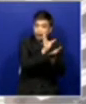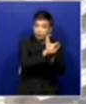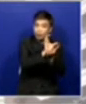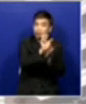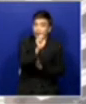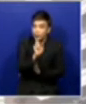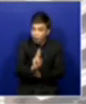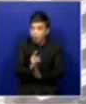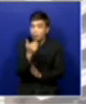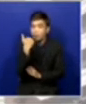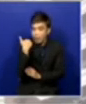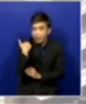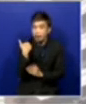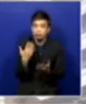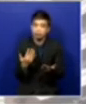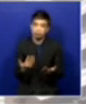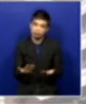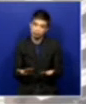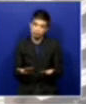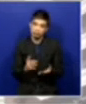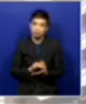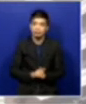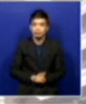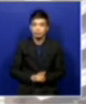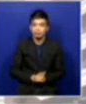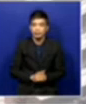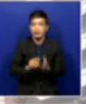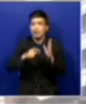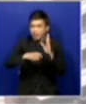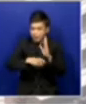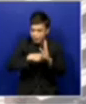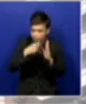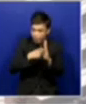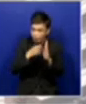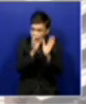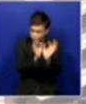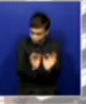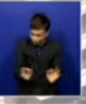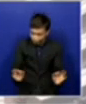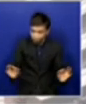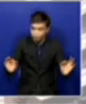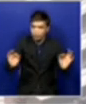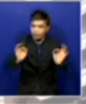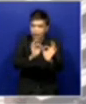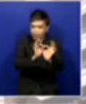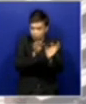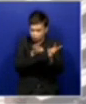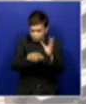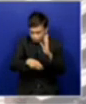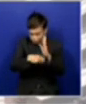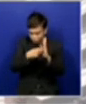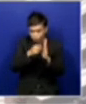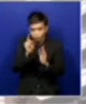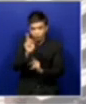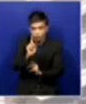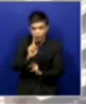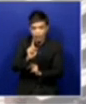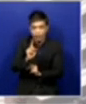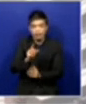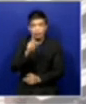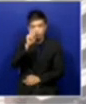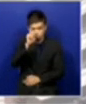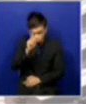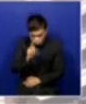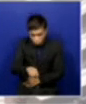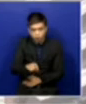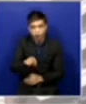ท่านประธานที่เคารพครับหลักการสำคัญตรงนี้เนี่ยเป็นหลักการที่สภาต้องตรว